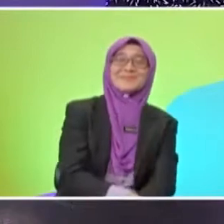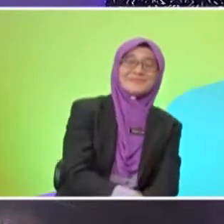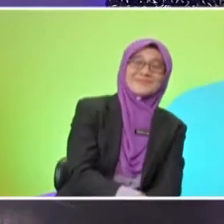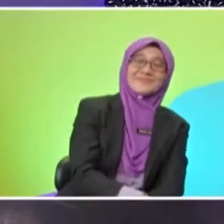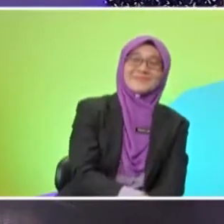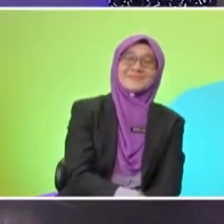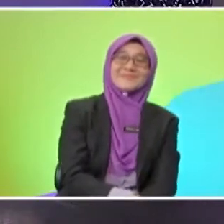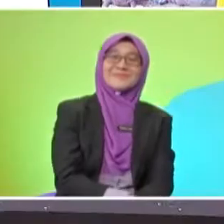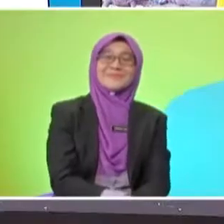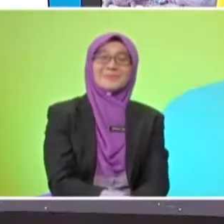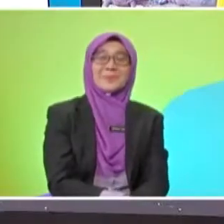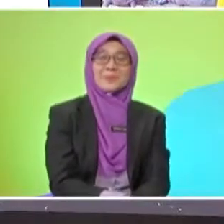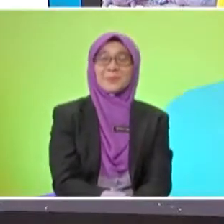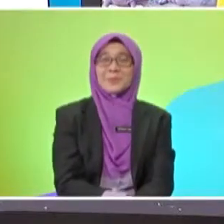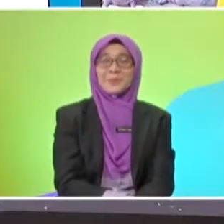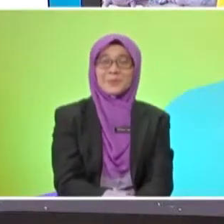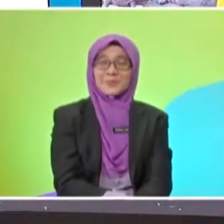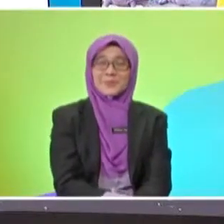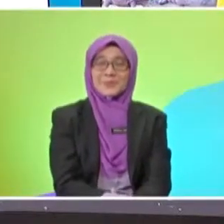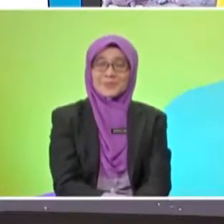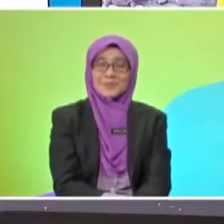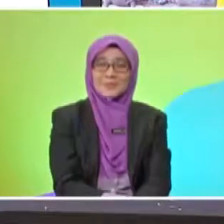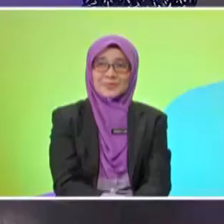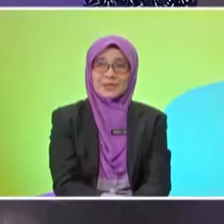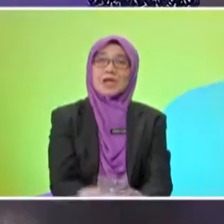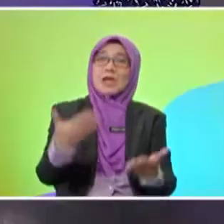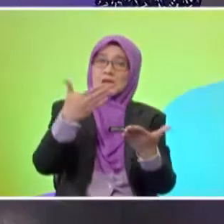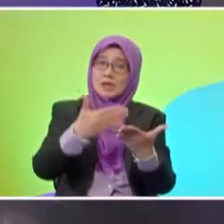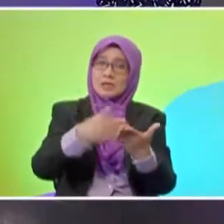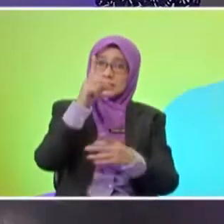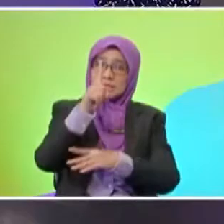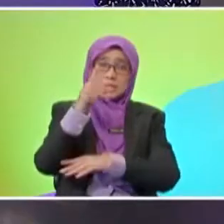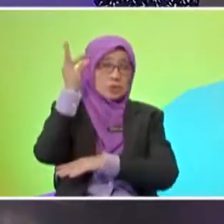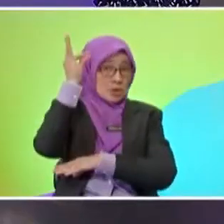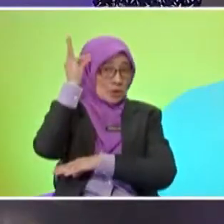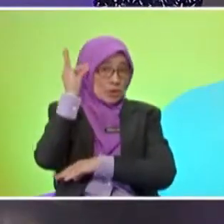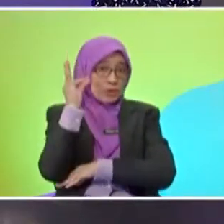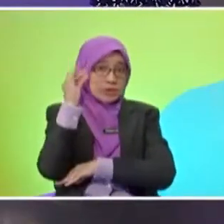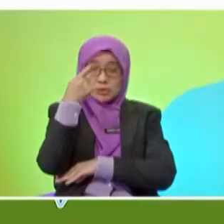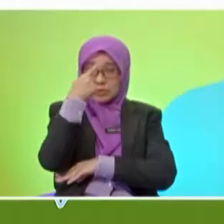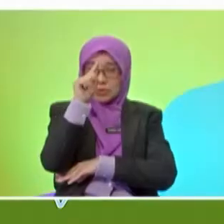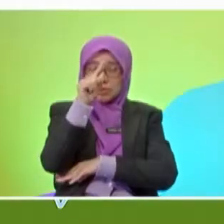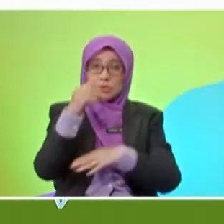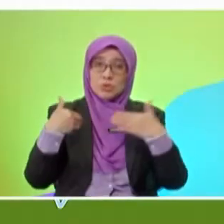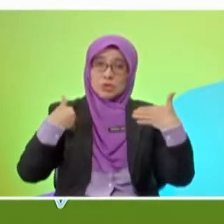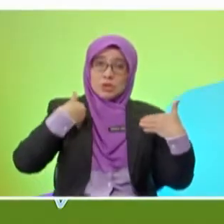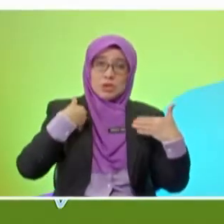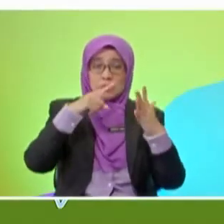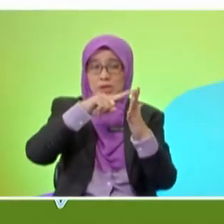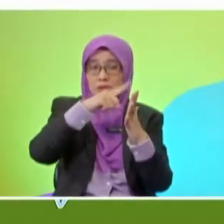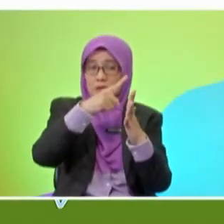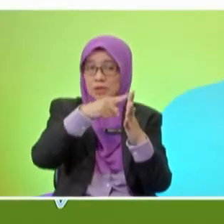oke bye satu lagi fitur untuk highlight Inter spesies-spesies